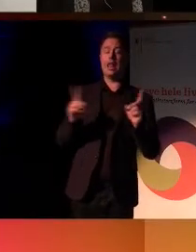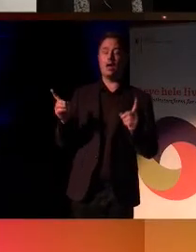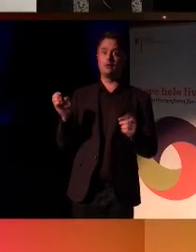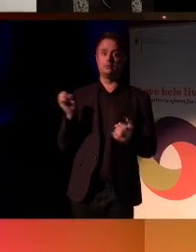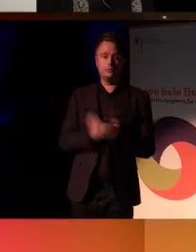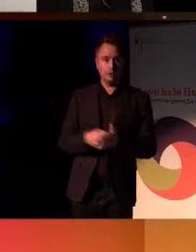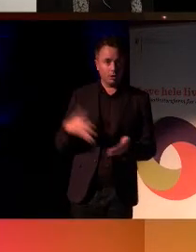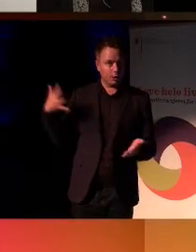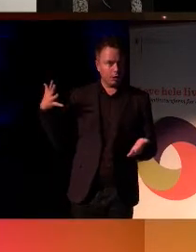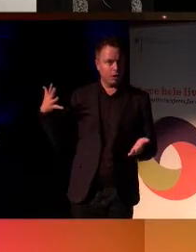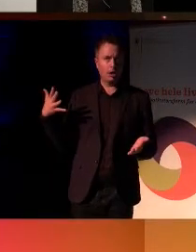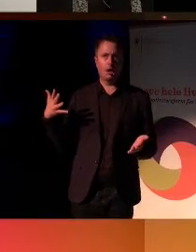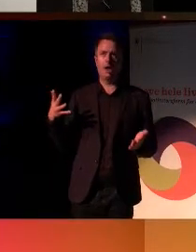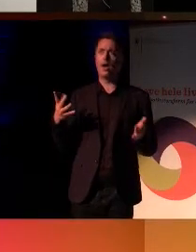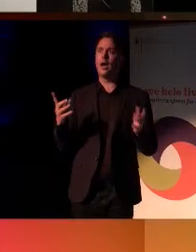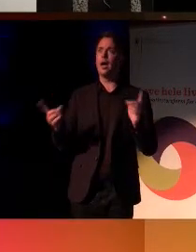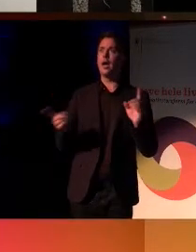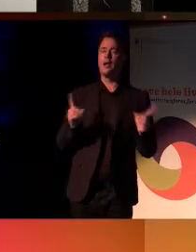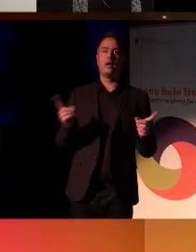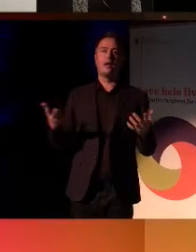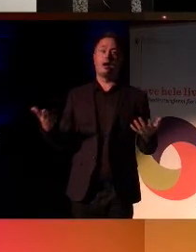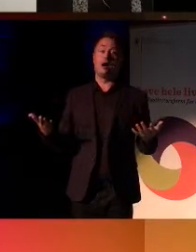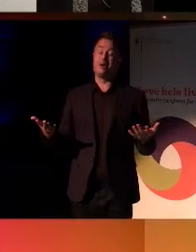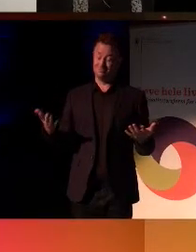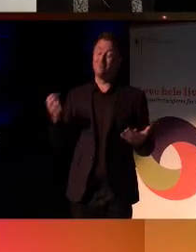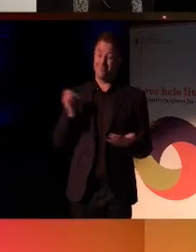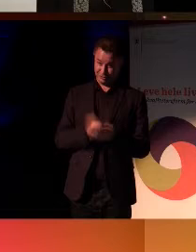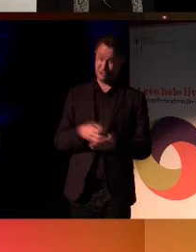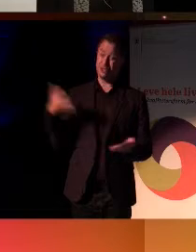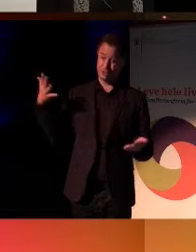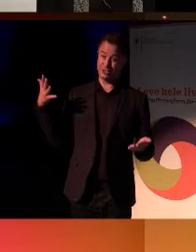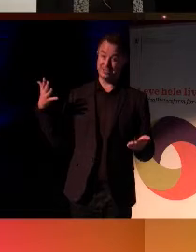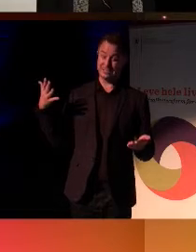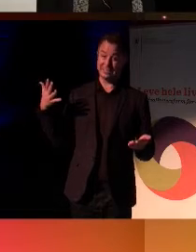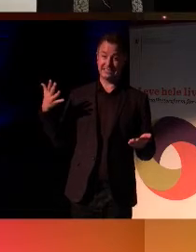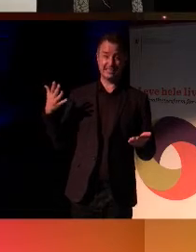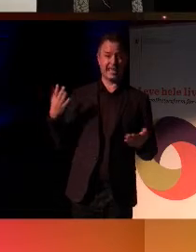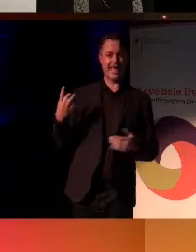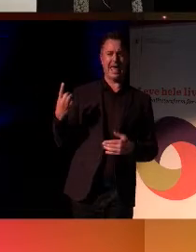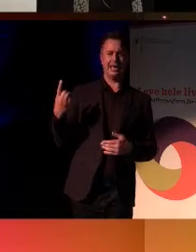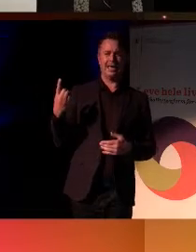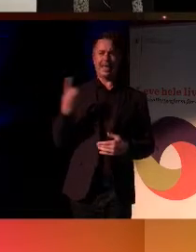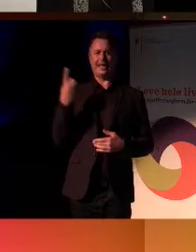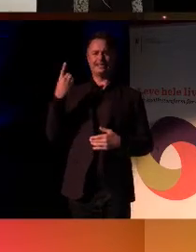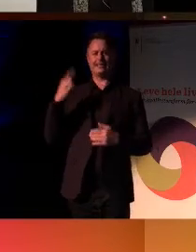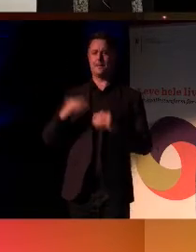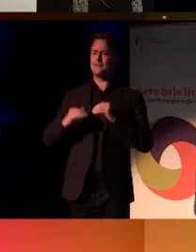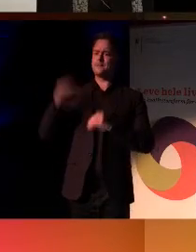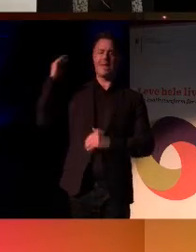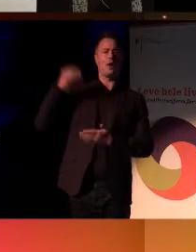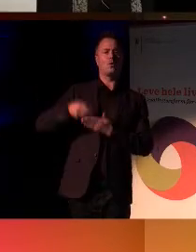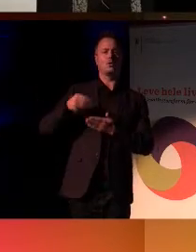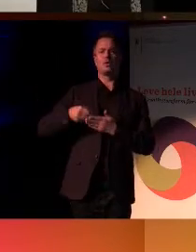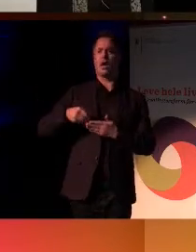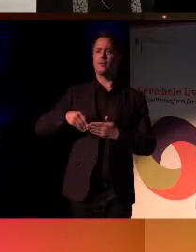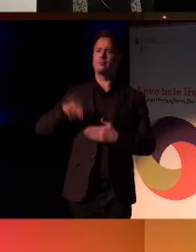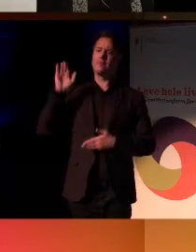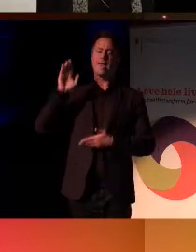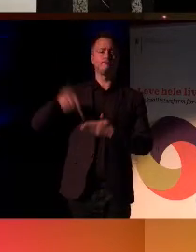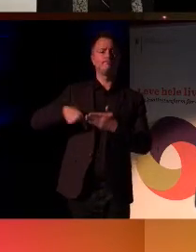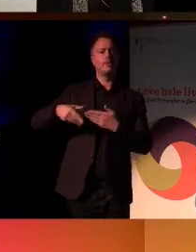dyrt? Det er veldig, veldig dyrt. Jeg tror det eneste som er mer kostbart og ressurskrevende enn fag-